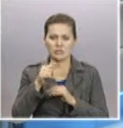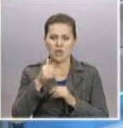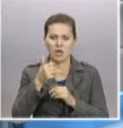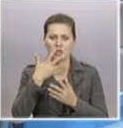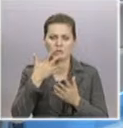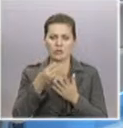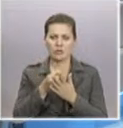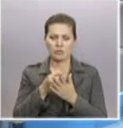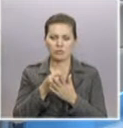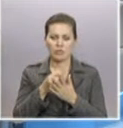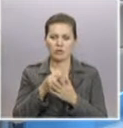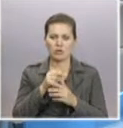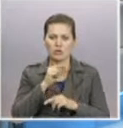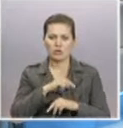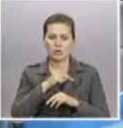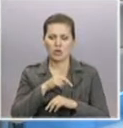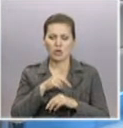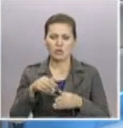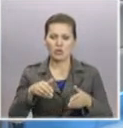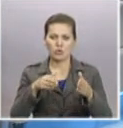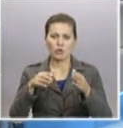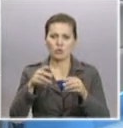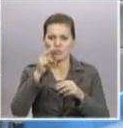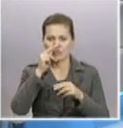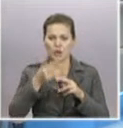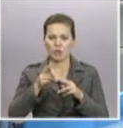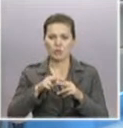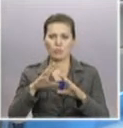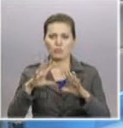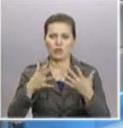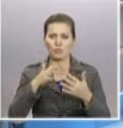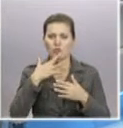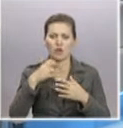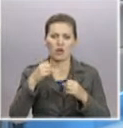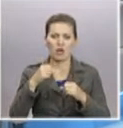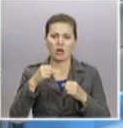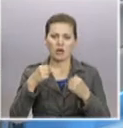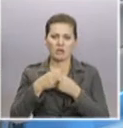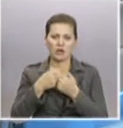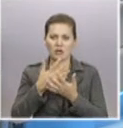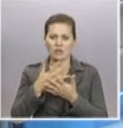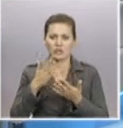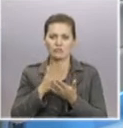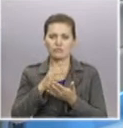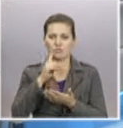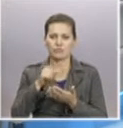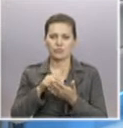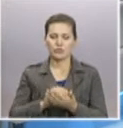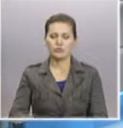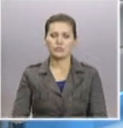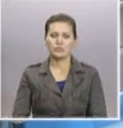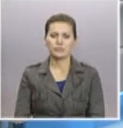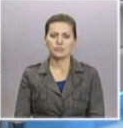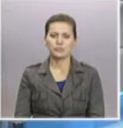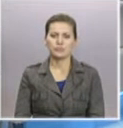эти, за сделанную свою работу, за дороги и так далее, по вине которых происходит очень много аварий в городе. Спасибо за вопрос, Гани